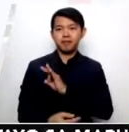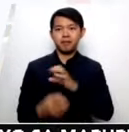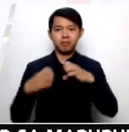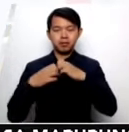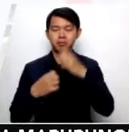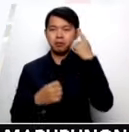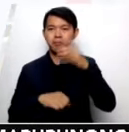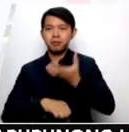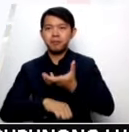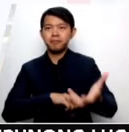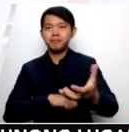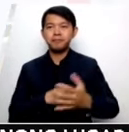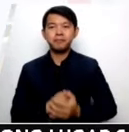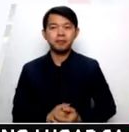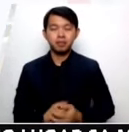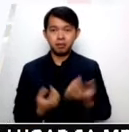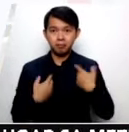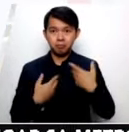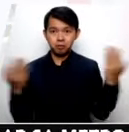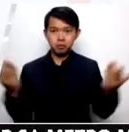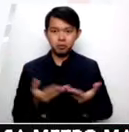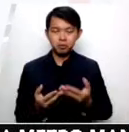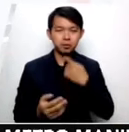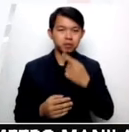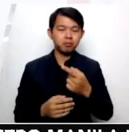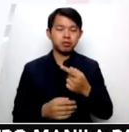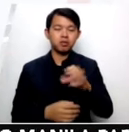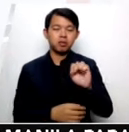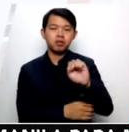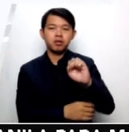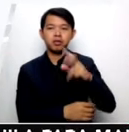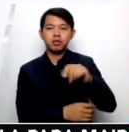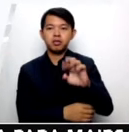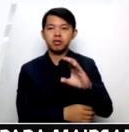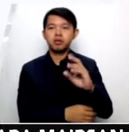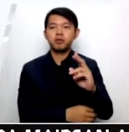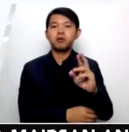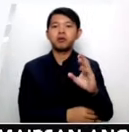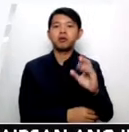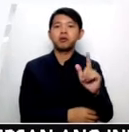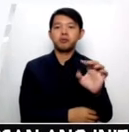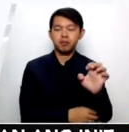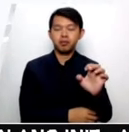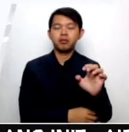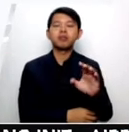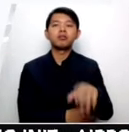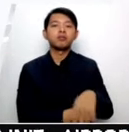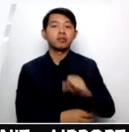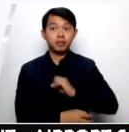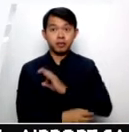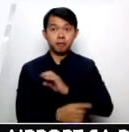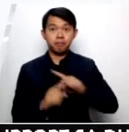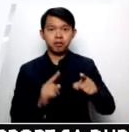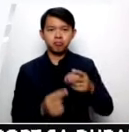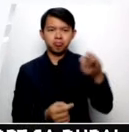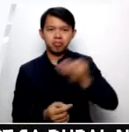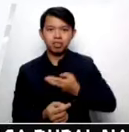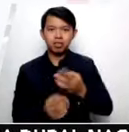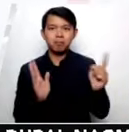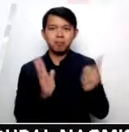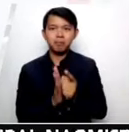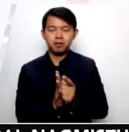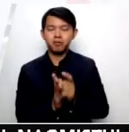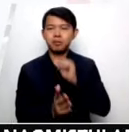mga papakilala raw ng sparkle executives na nagsasagawa ng hindi autor pagre-recruit sa iba't ibang messaging